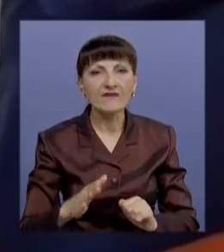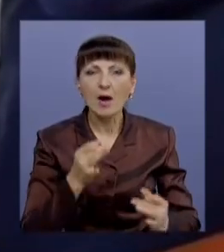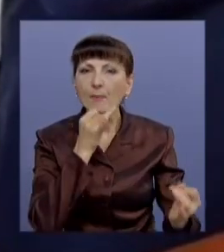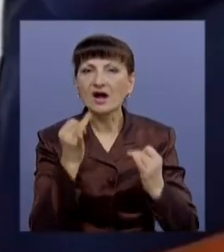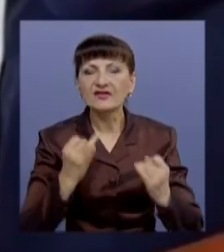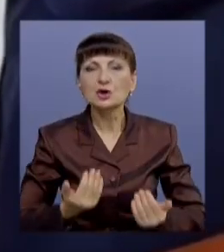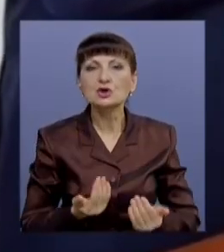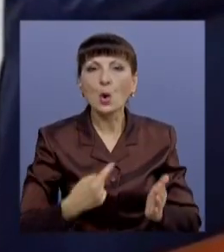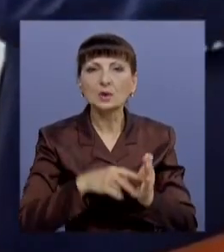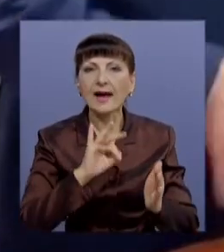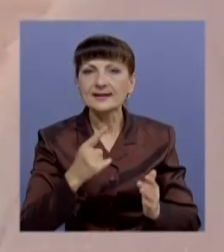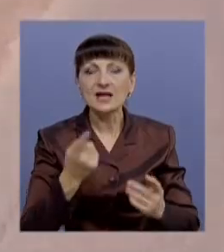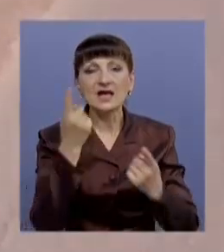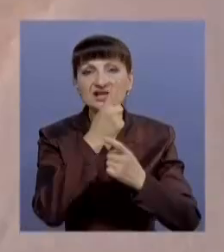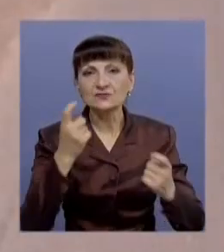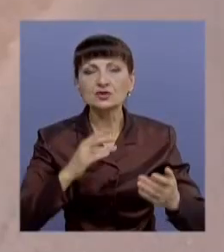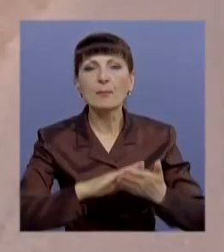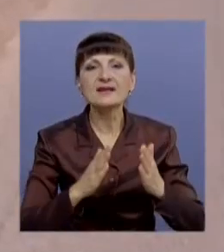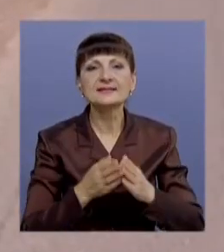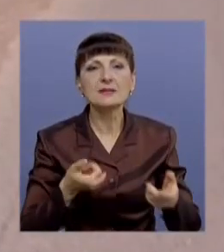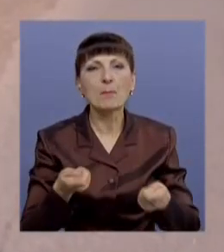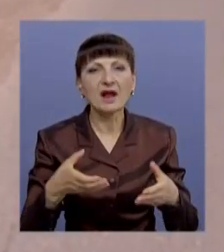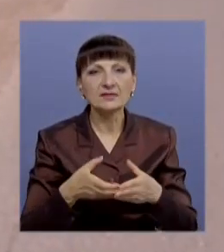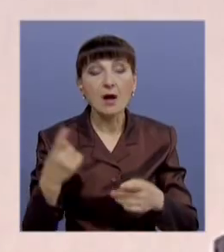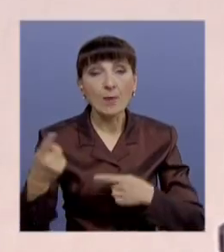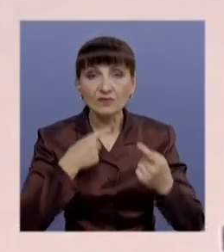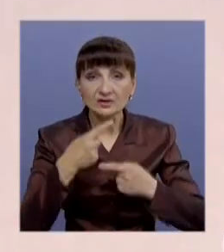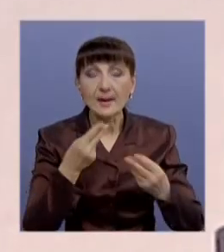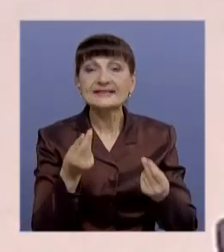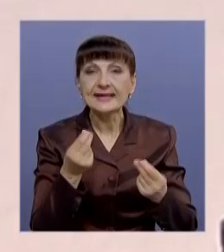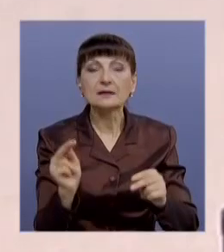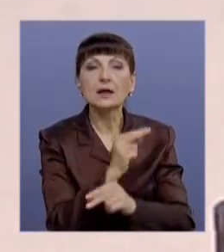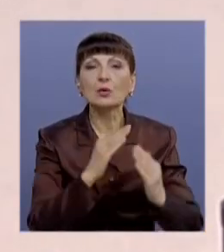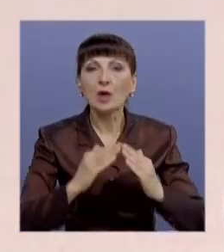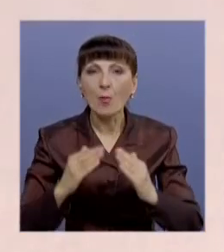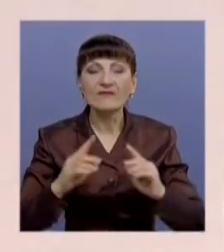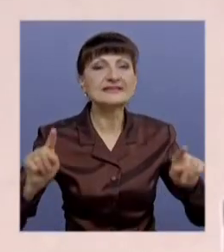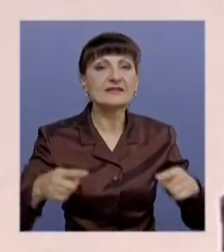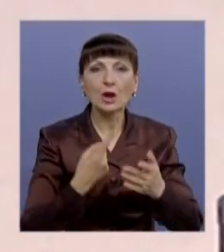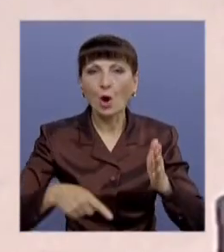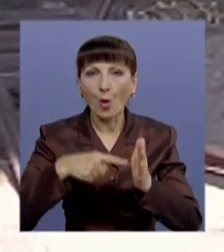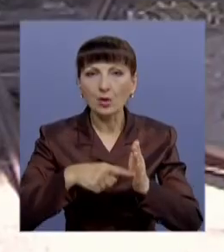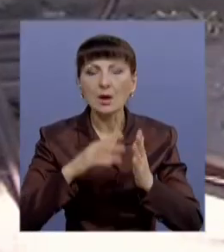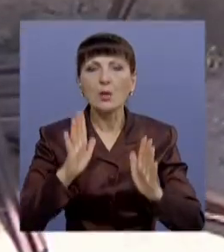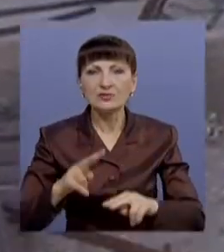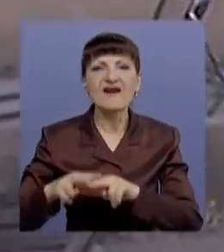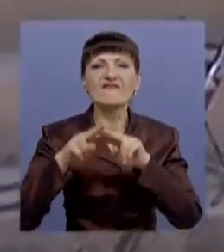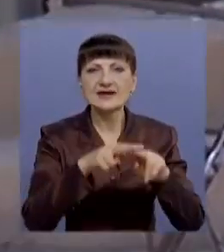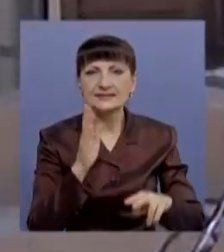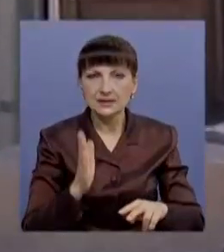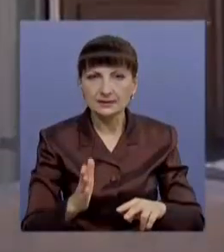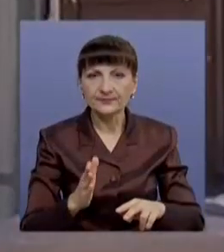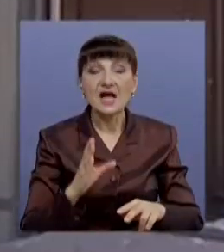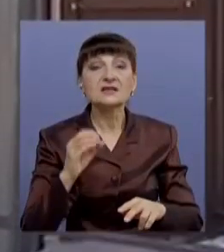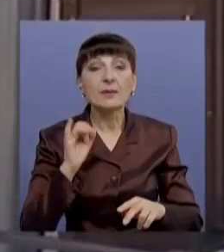с жителями Арыси и озвучил позицию правительства. По его словам, деньги на ремонт домов и восстановление города будут выделены.